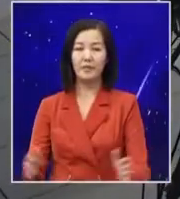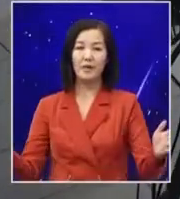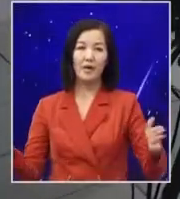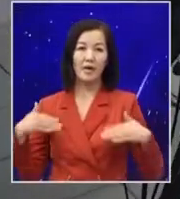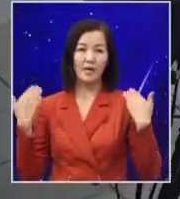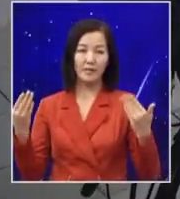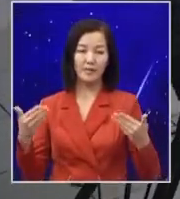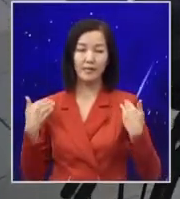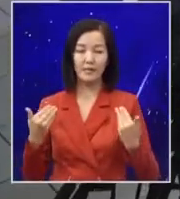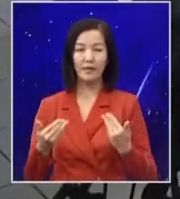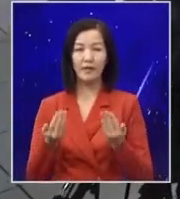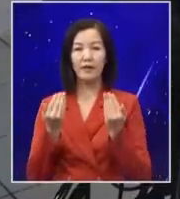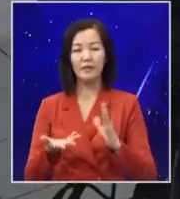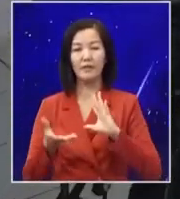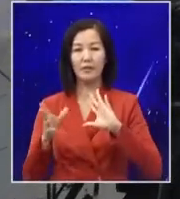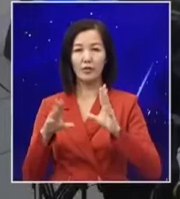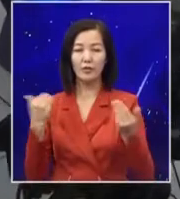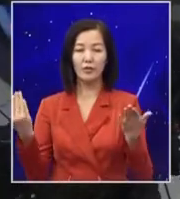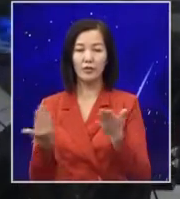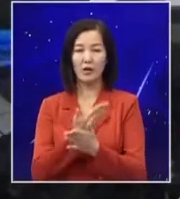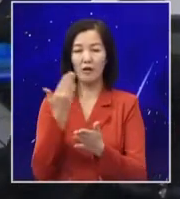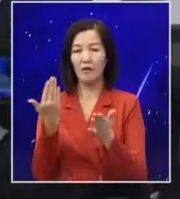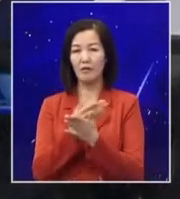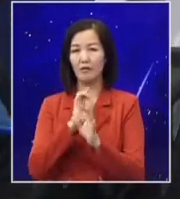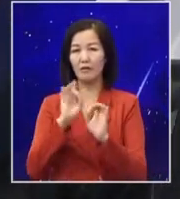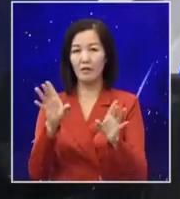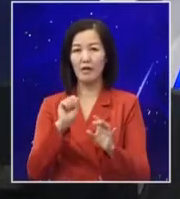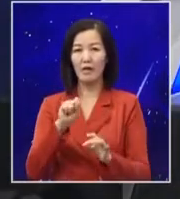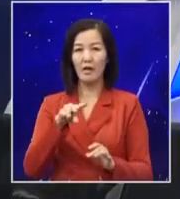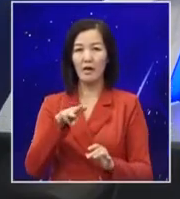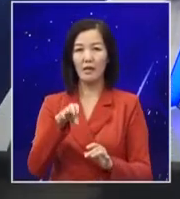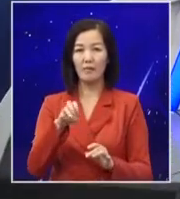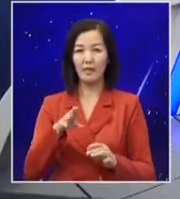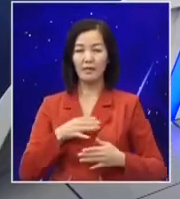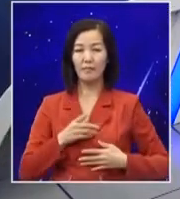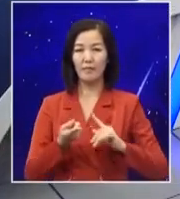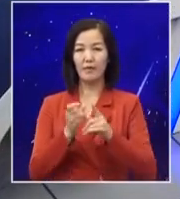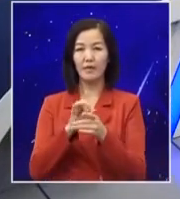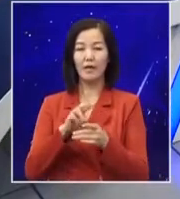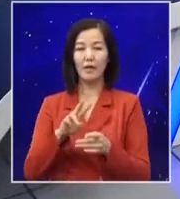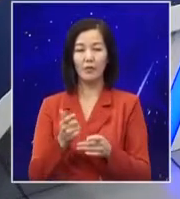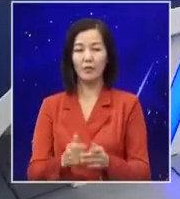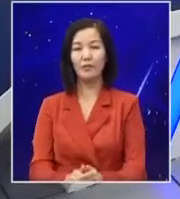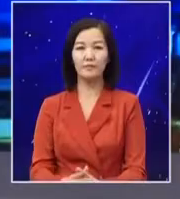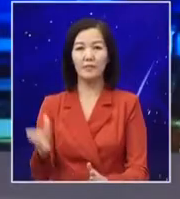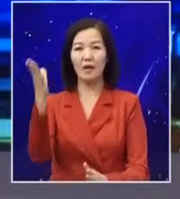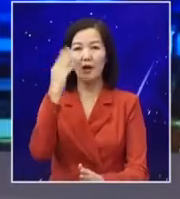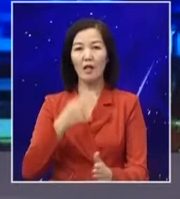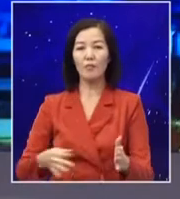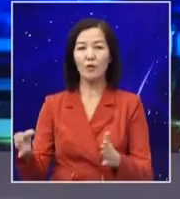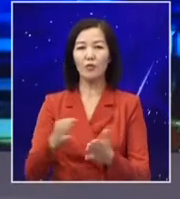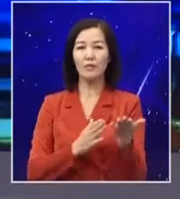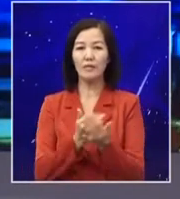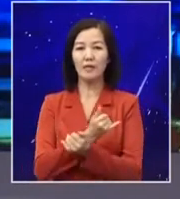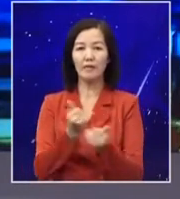Ассаламу алейкум, қадірменді көрермен. Тікелей эфирде жаңалықтар, студияда Алмат Хамид, сурдо аудармада Айгүл Жұмашқызы. Алматы